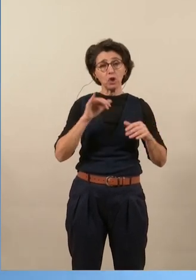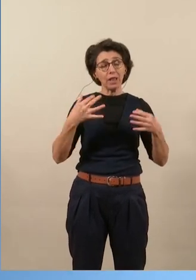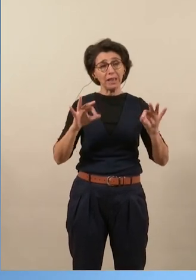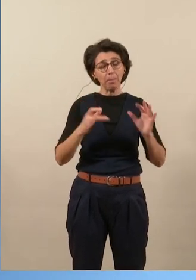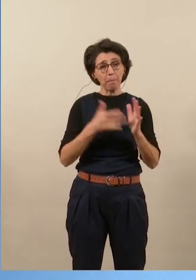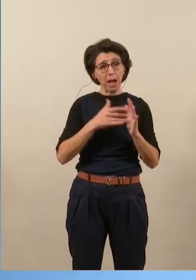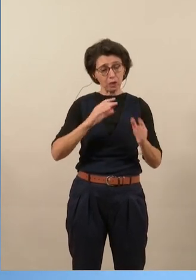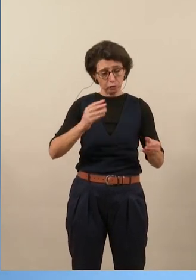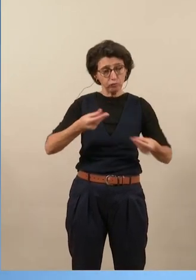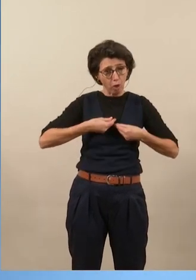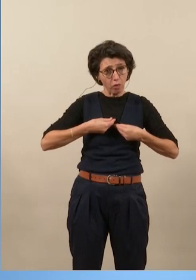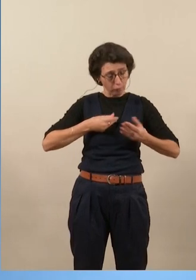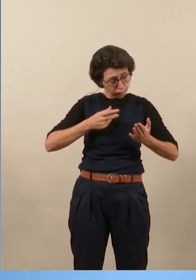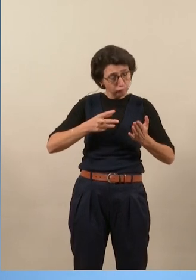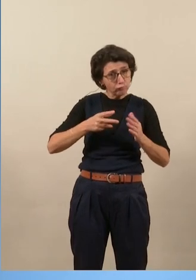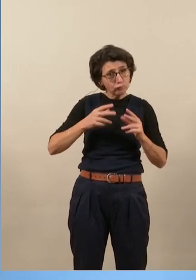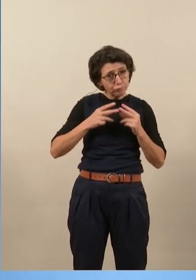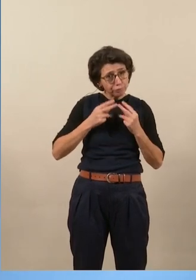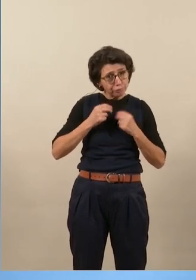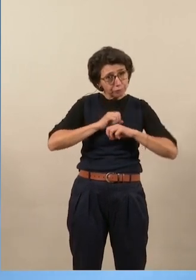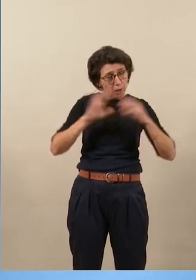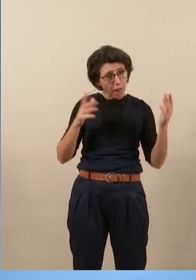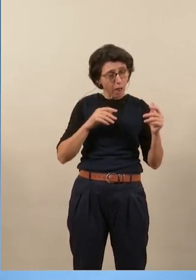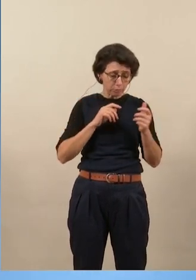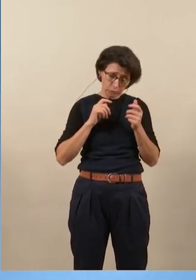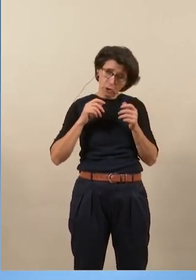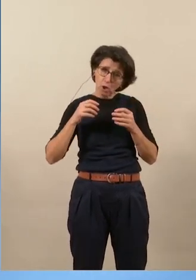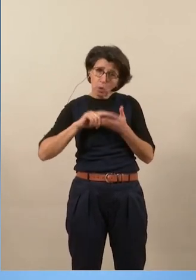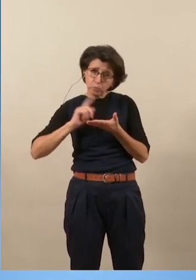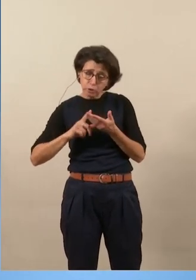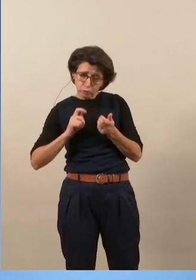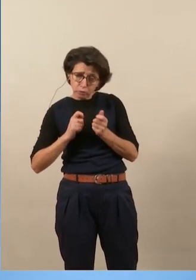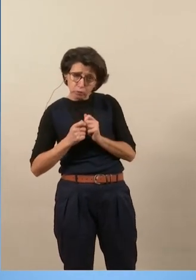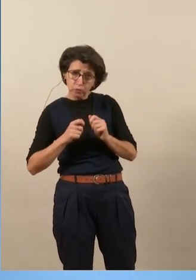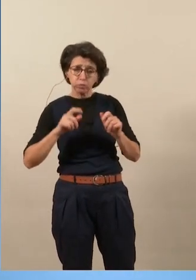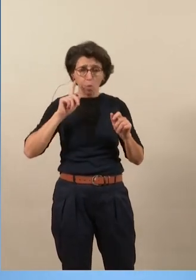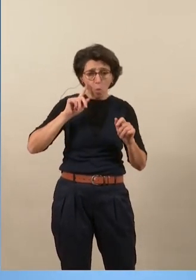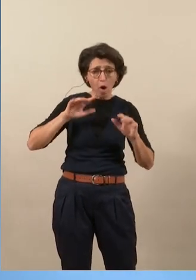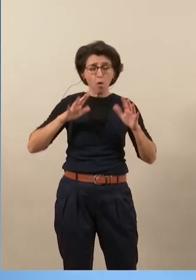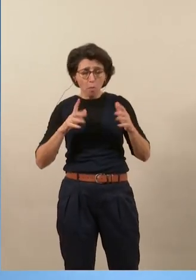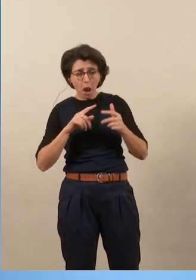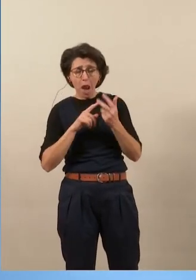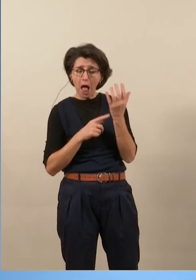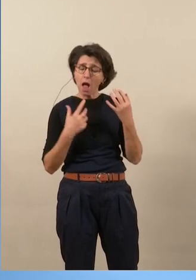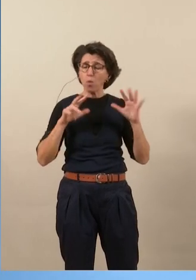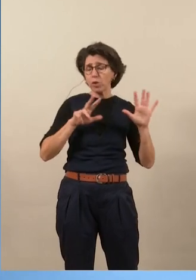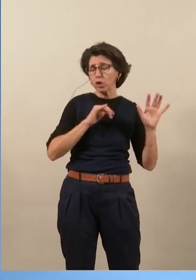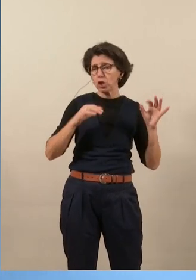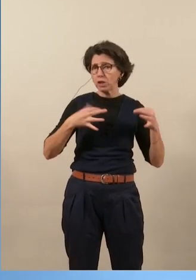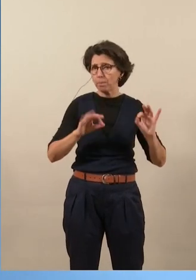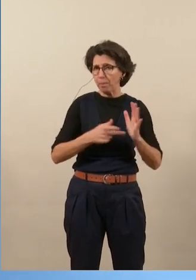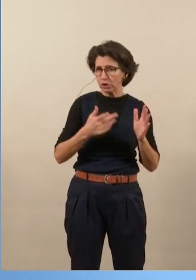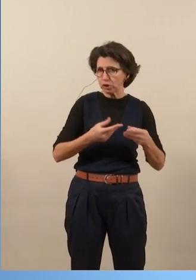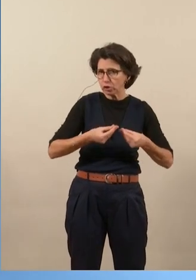détaillant donc les éléments de modification du budget et des joix et des choix pardon faits au cours de